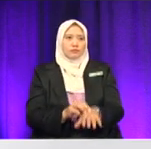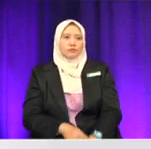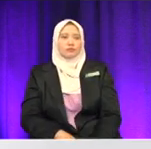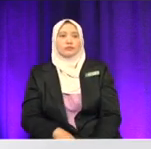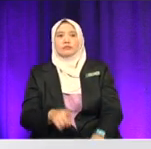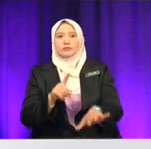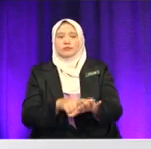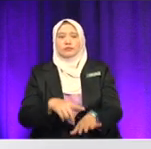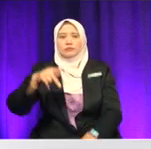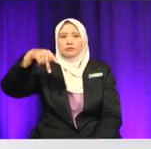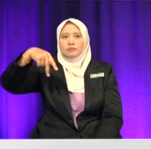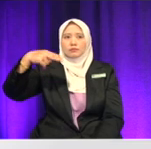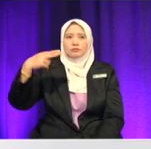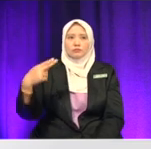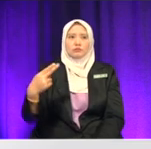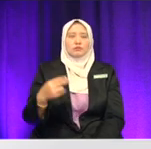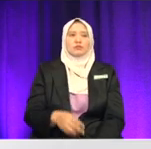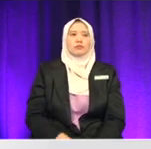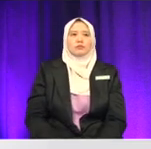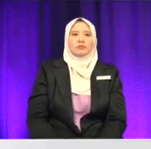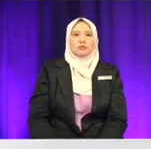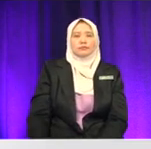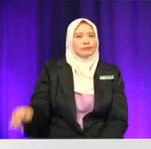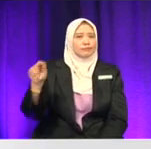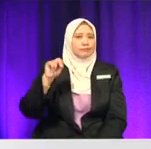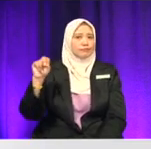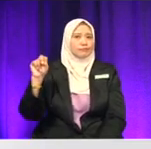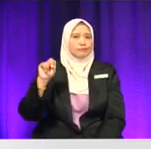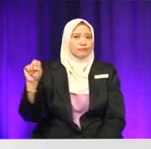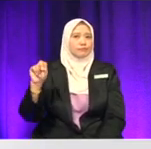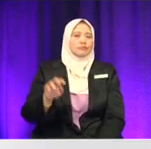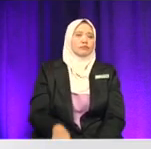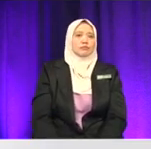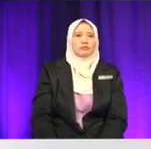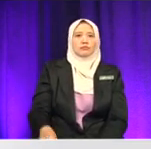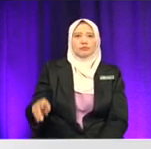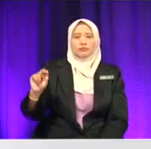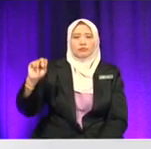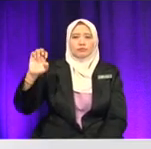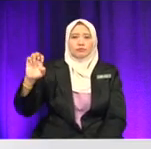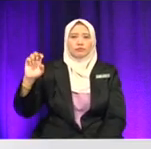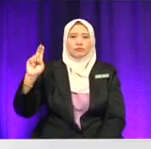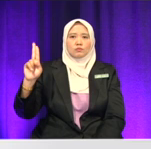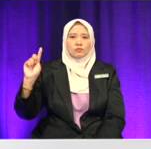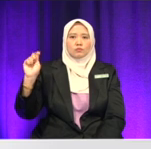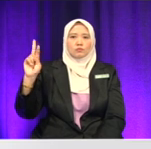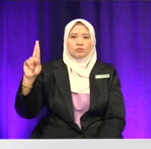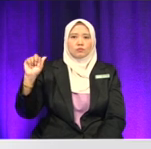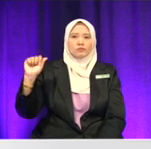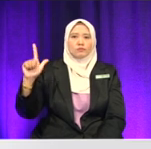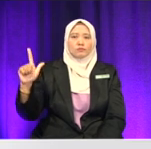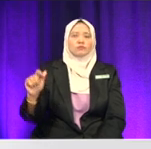pH value nilai pH neutral, cikgu. Ya, yeah, bagus. Okey, boleh tak Haziq berikan kesimpulan pada